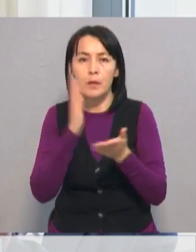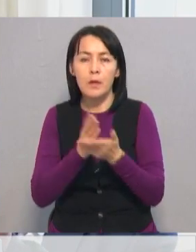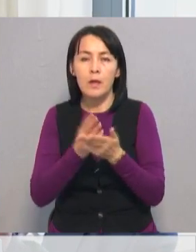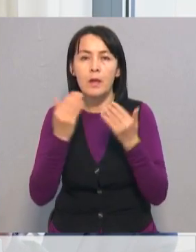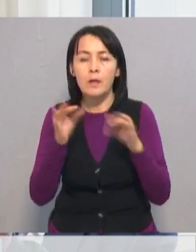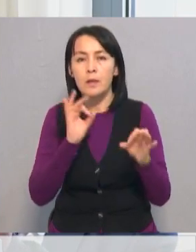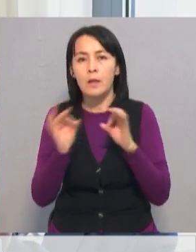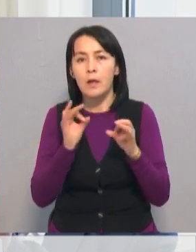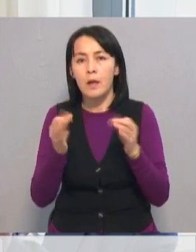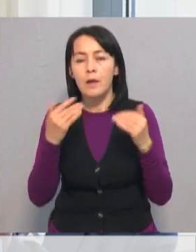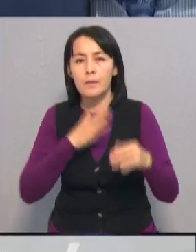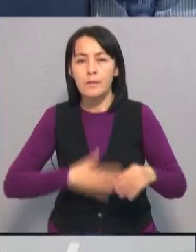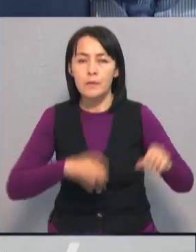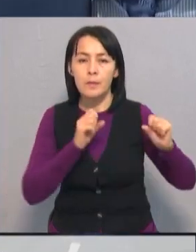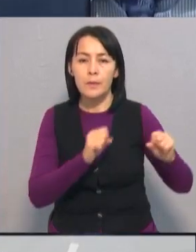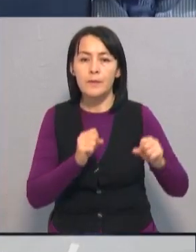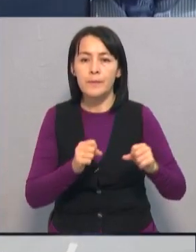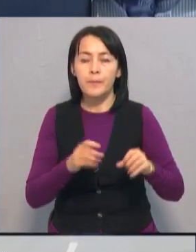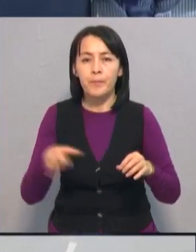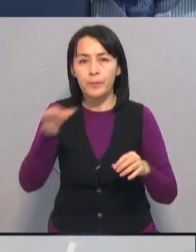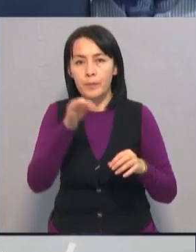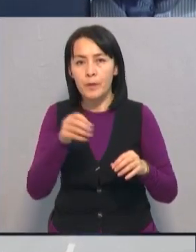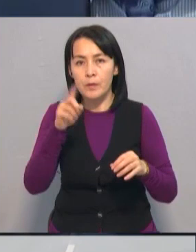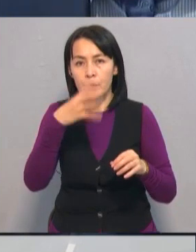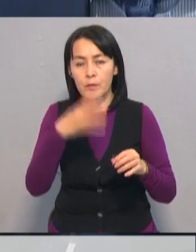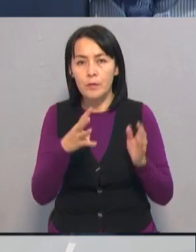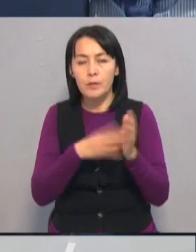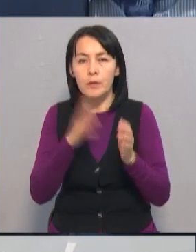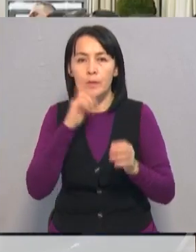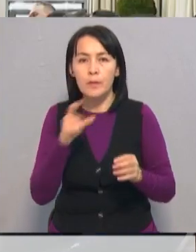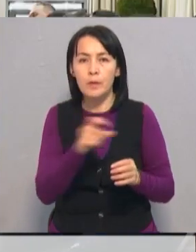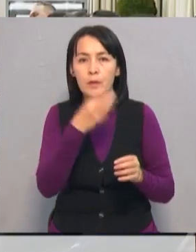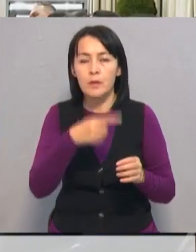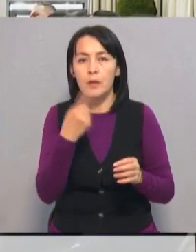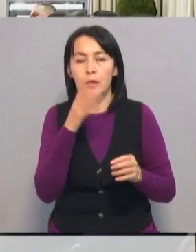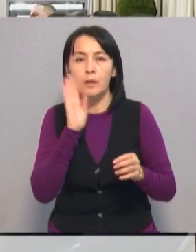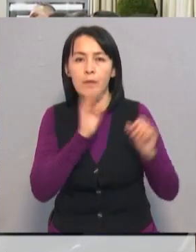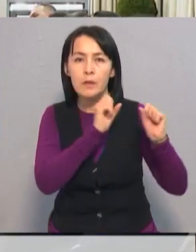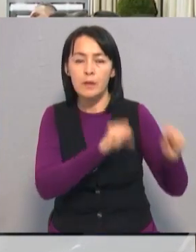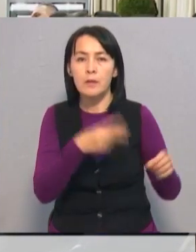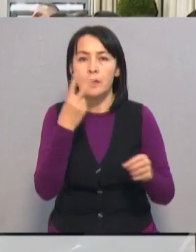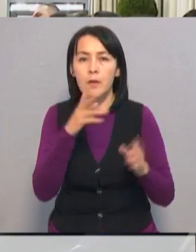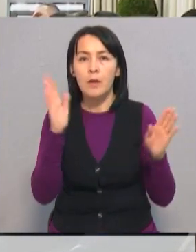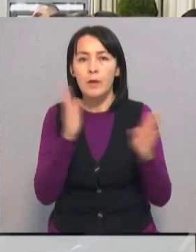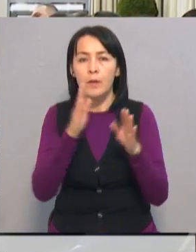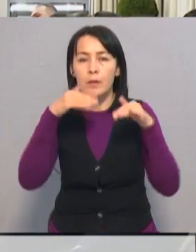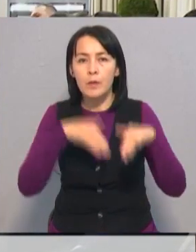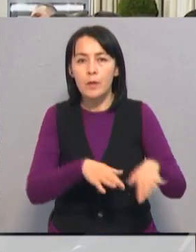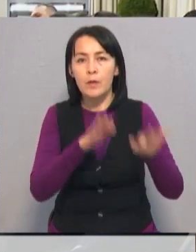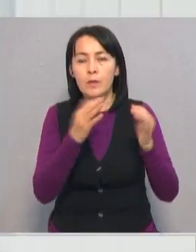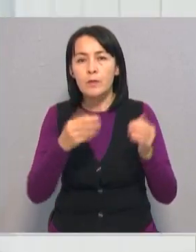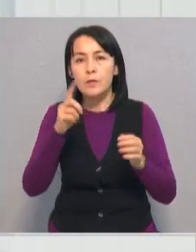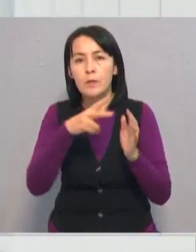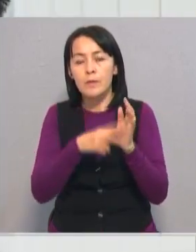водорегулирующие и безопасная на территории области 149 рек 31 водохранилище два природных озера всего